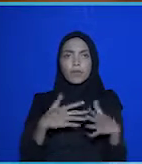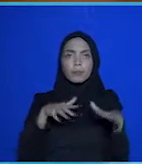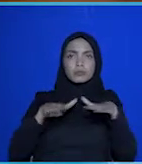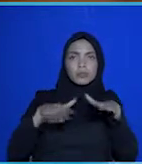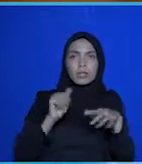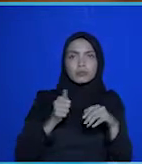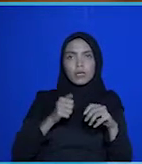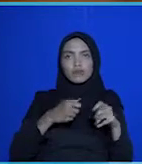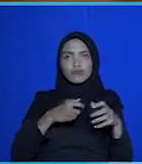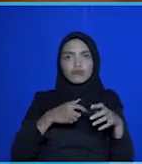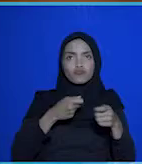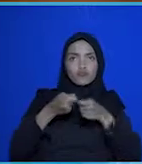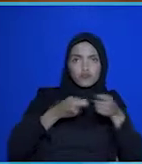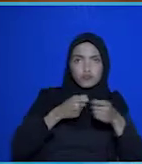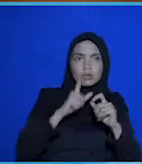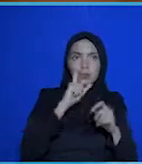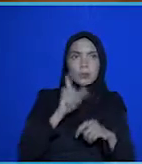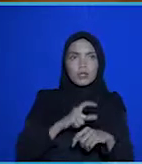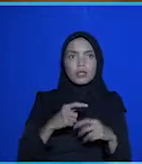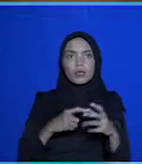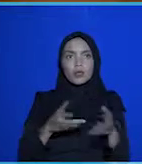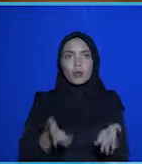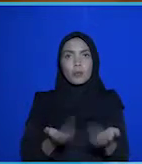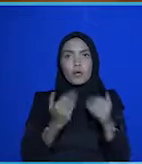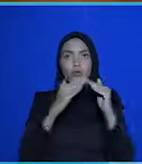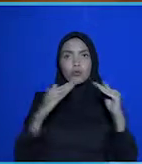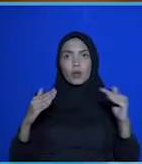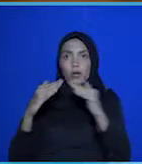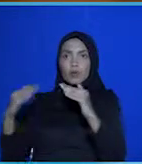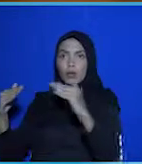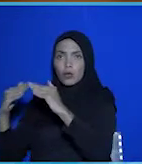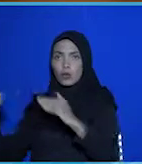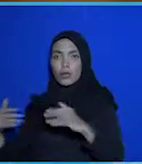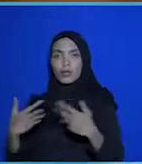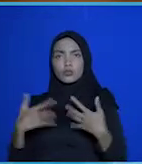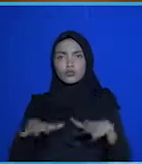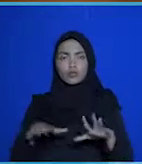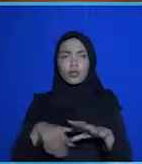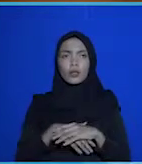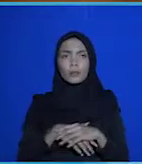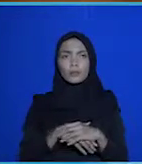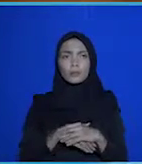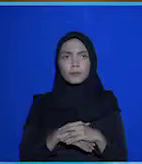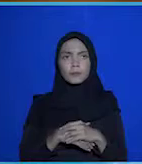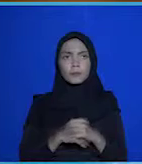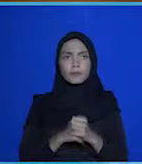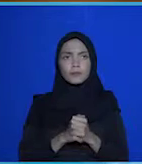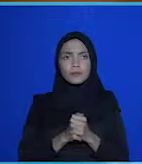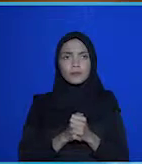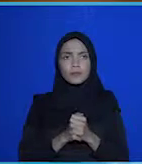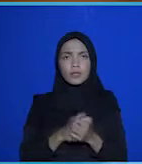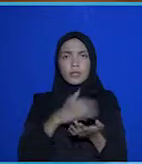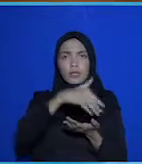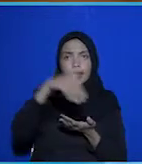percepatan penanganan bencana, terutama membangun kembali rumah-rumah yang rusak. Untuk itu kita sudah